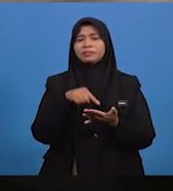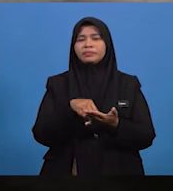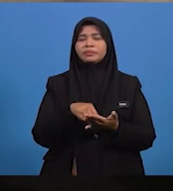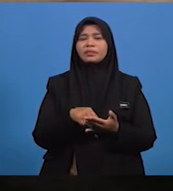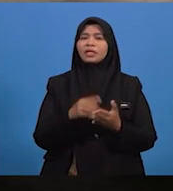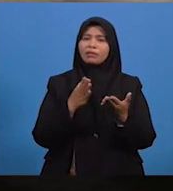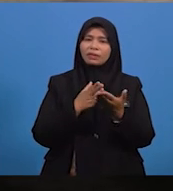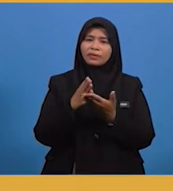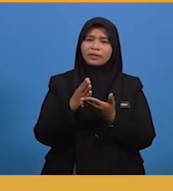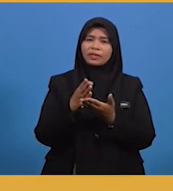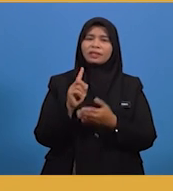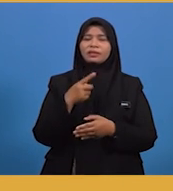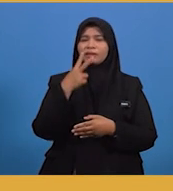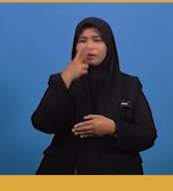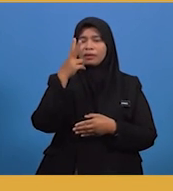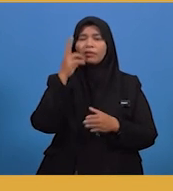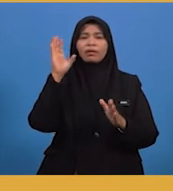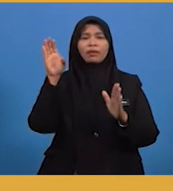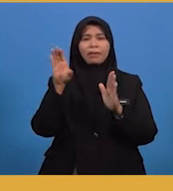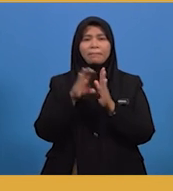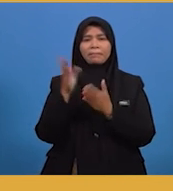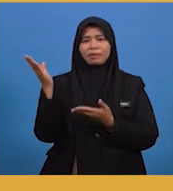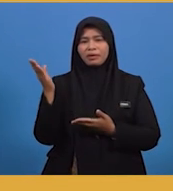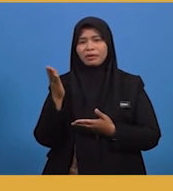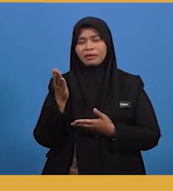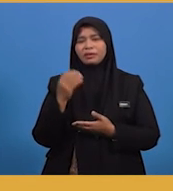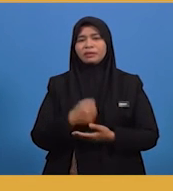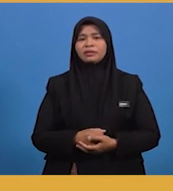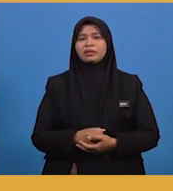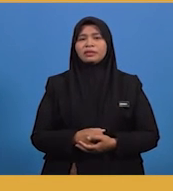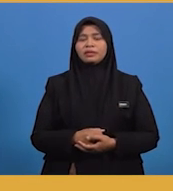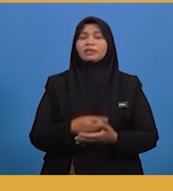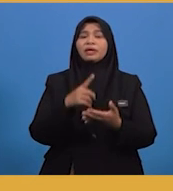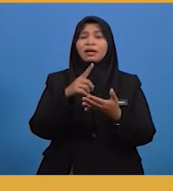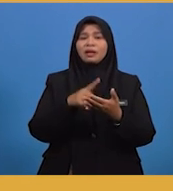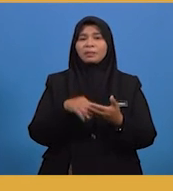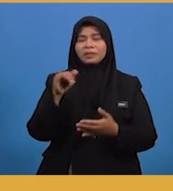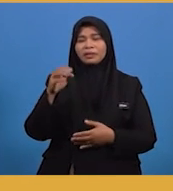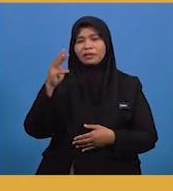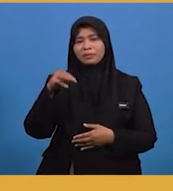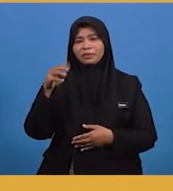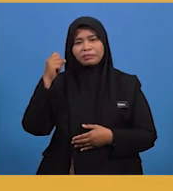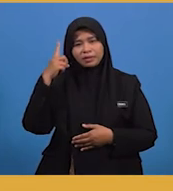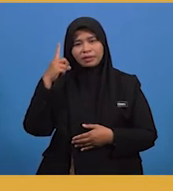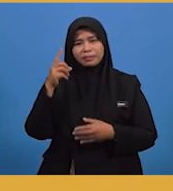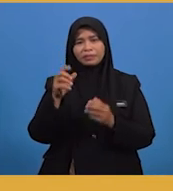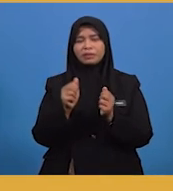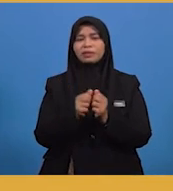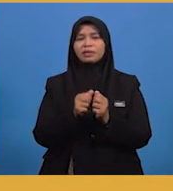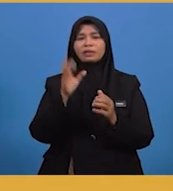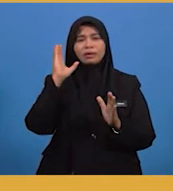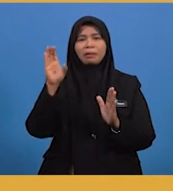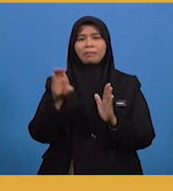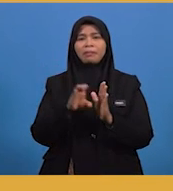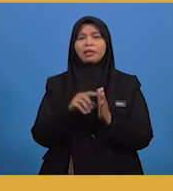Seterusnya, mari kita lihat gambar yang dipaparkan. Apa yang murid-murid faham dengan gambar ini?